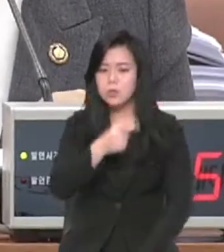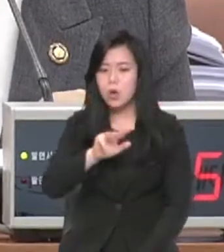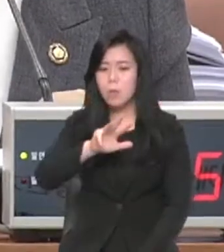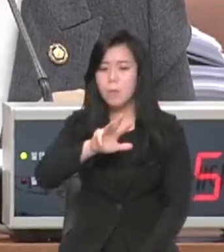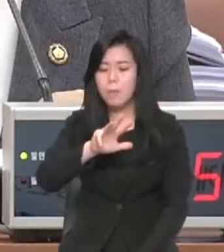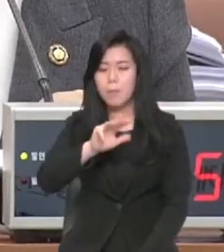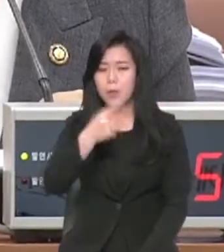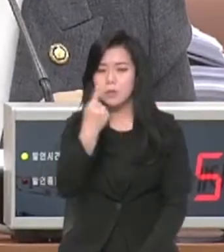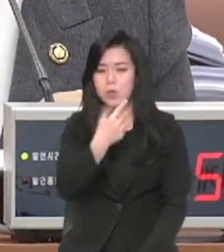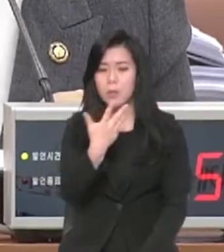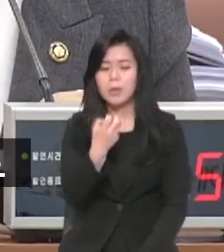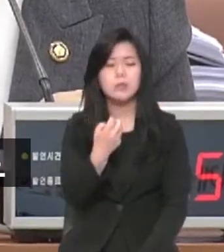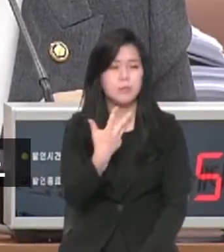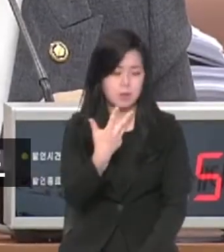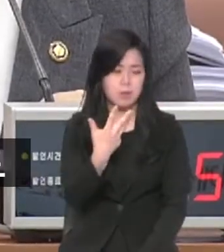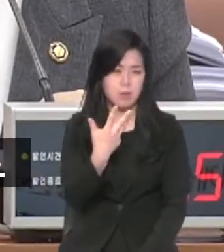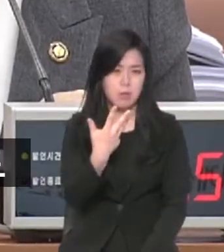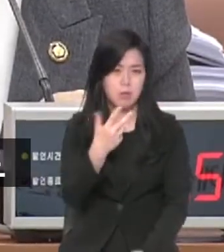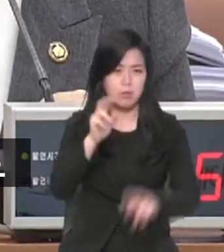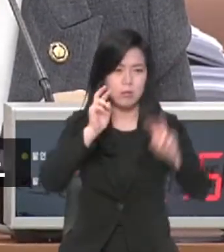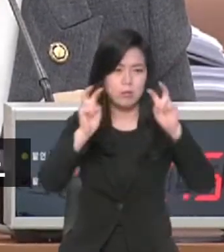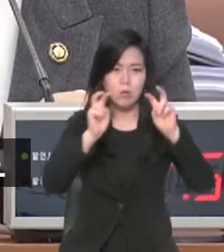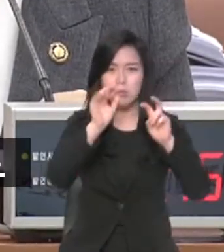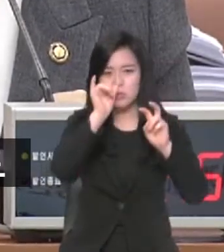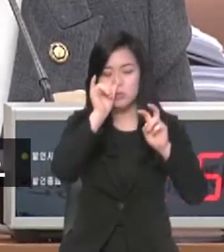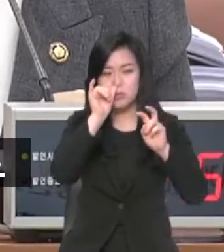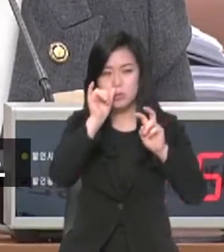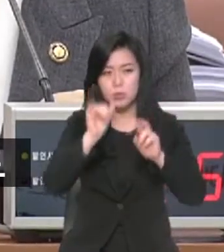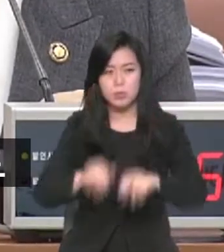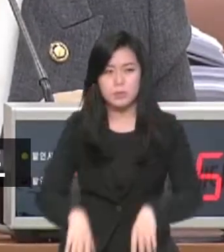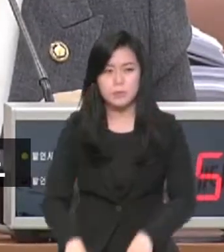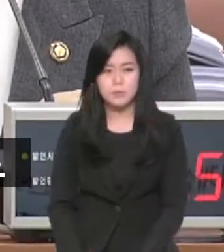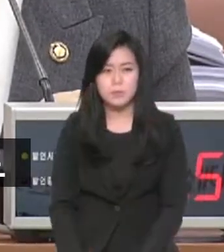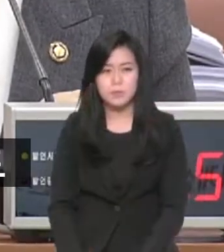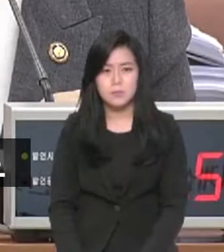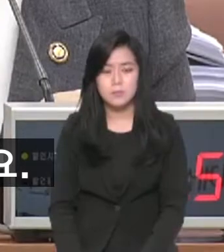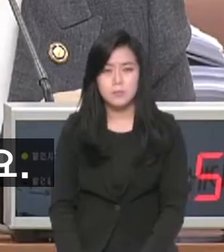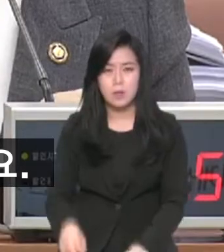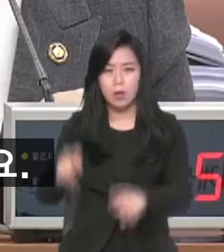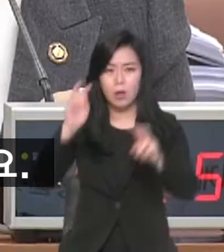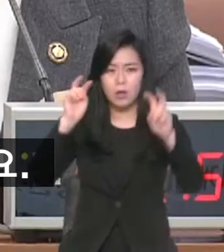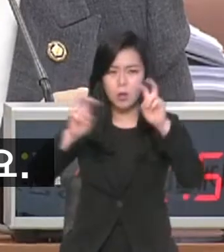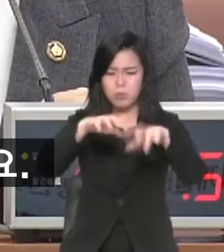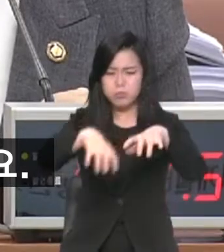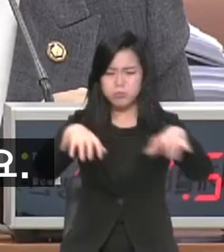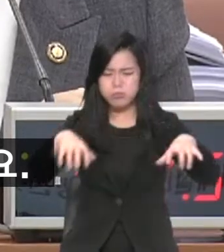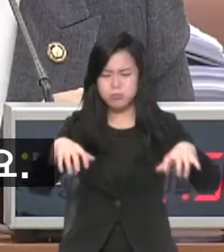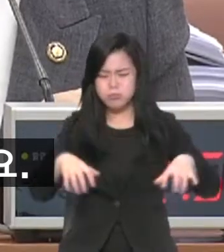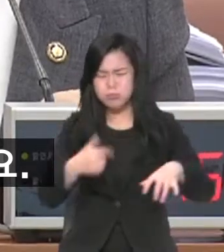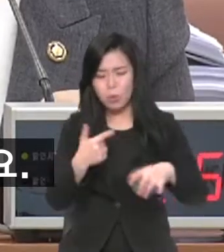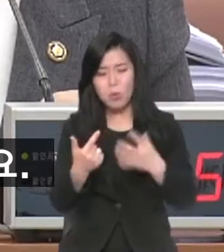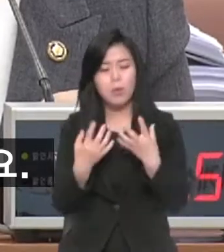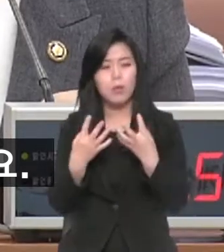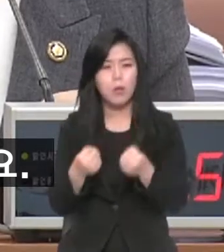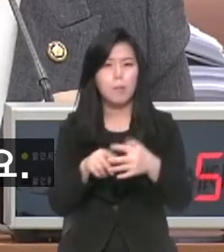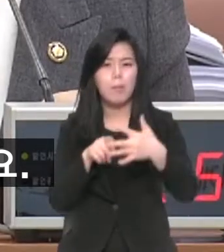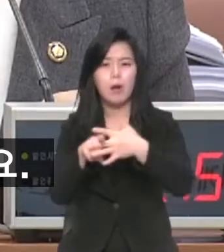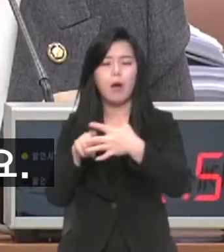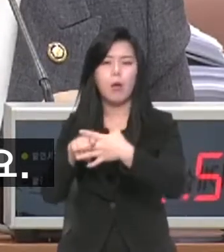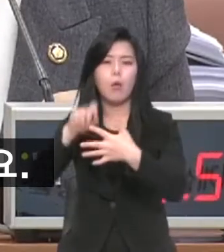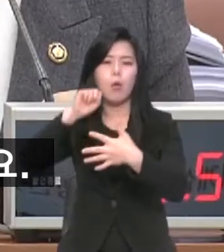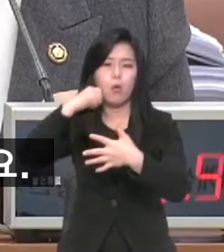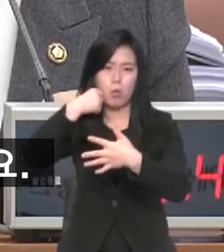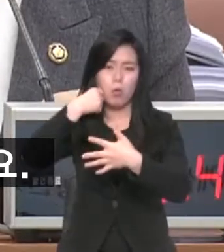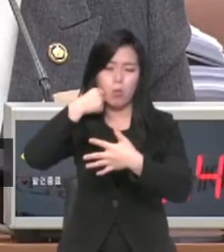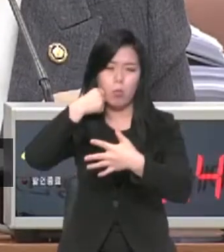한 1,300개 정도가 있습니다. 그러니까 몇 개 업체가 어느 만큼 생산하는지도 잘 파악이 안 되는 그런 만큼 가능 생산되고